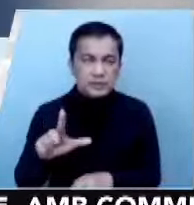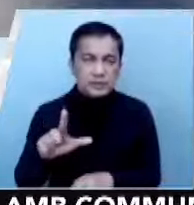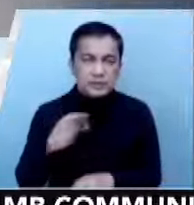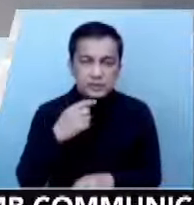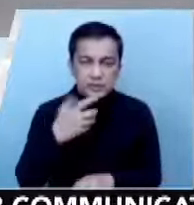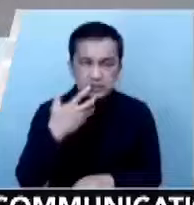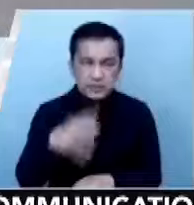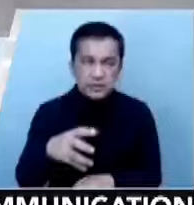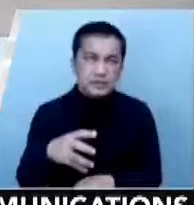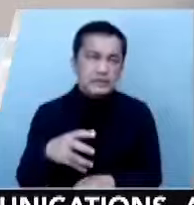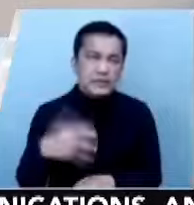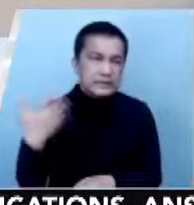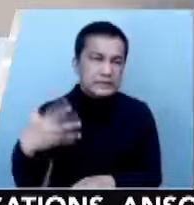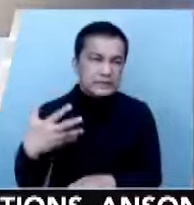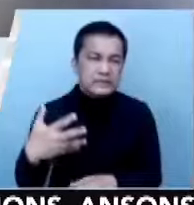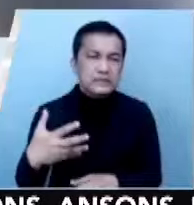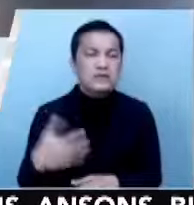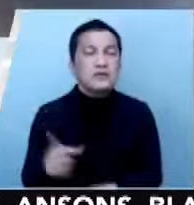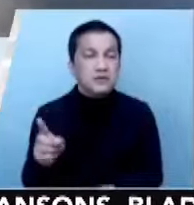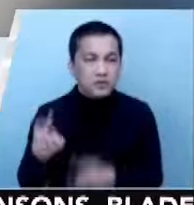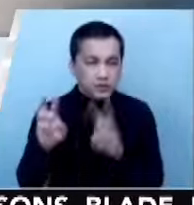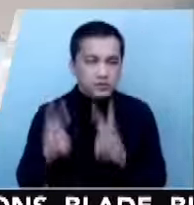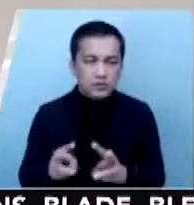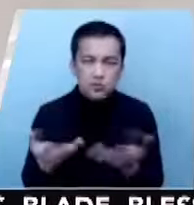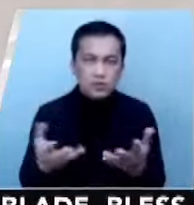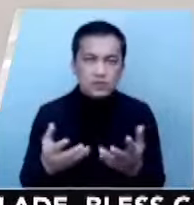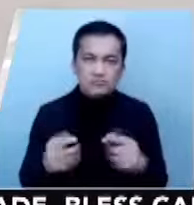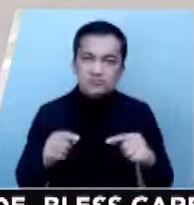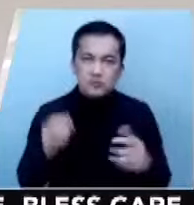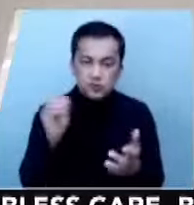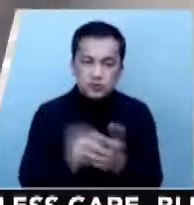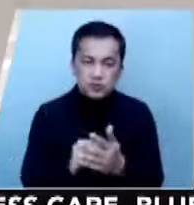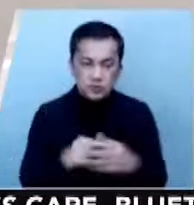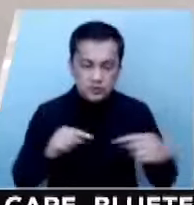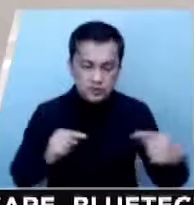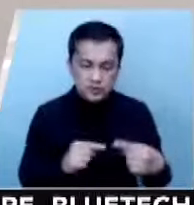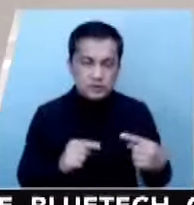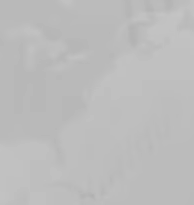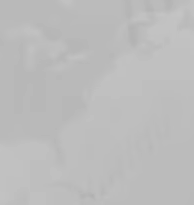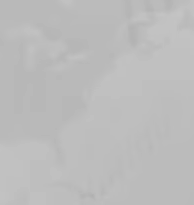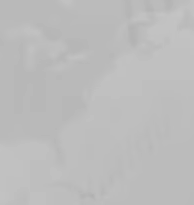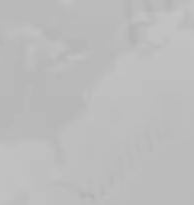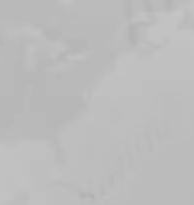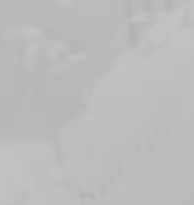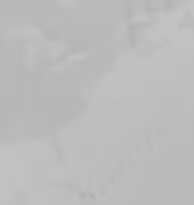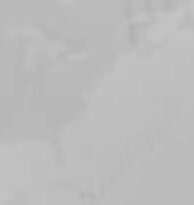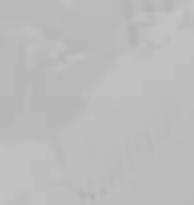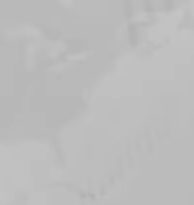panahon. Wala naman po naitalang nasaktan sa insidente.